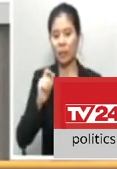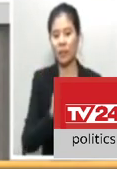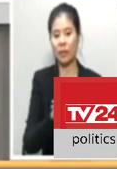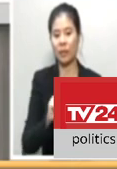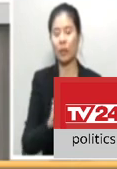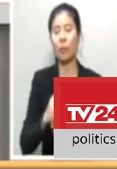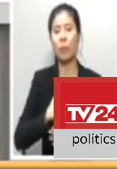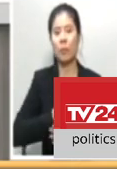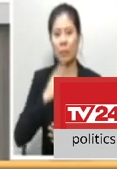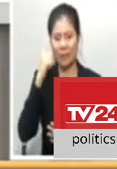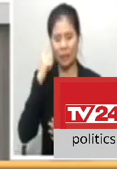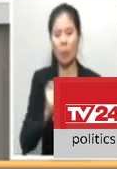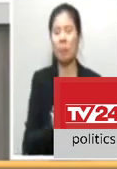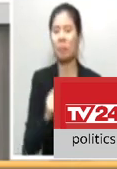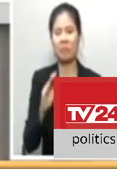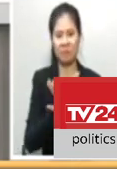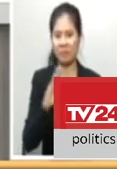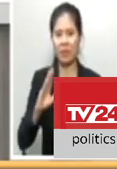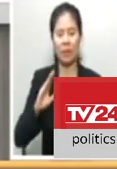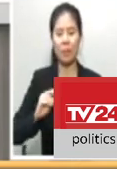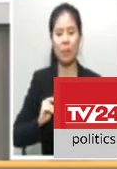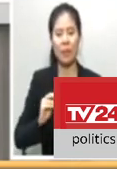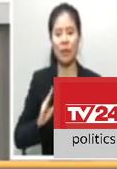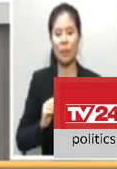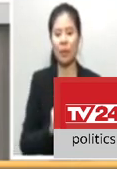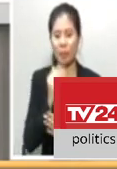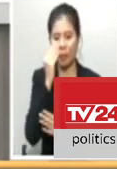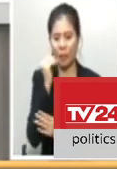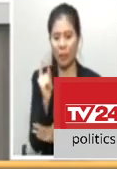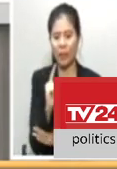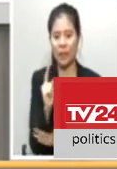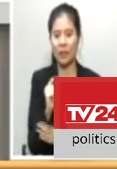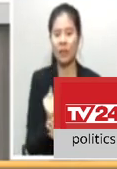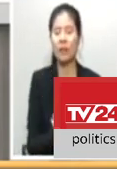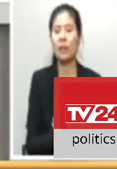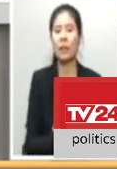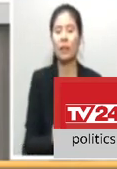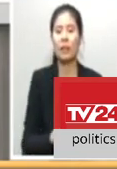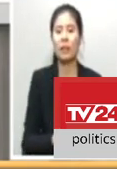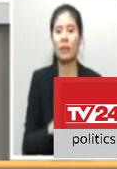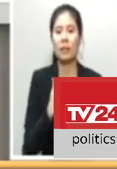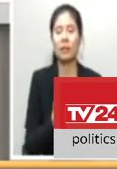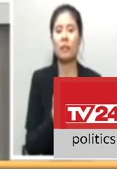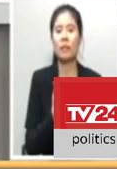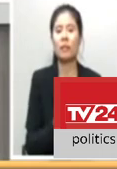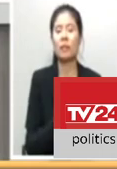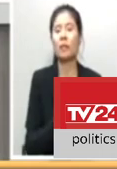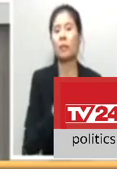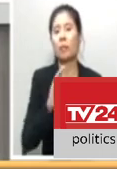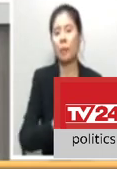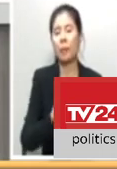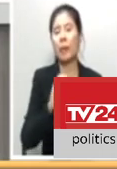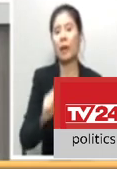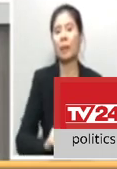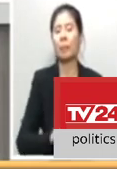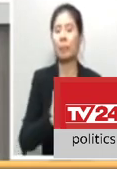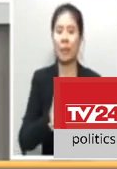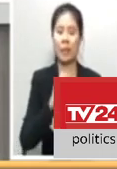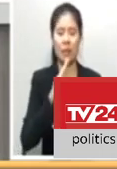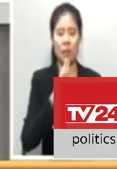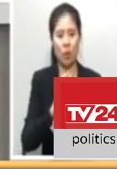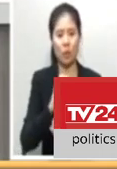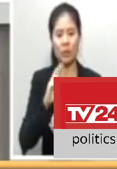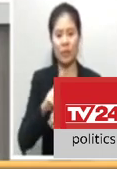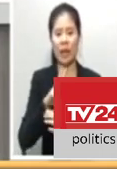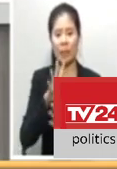ก็ต้องขอปฏิเสธแล้วครับในการที่จะรับงบของปี63นะครับผมยังไม่ได้เกียรติทหารน